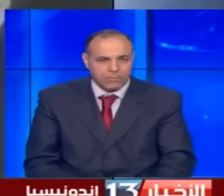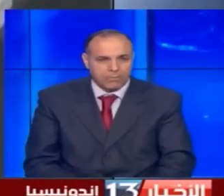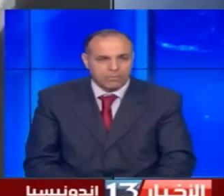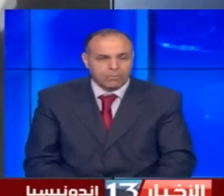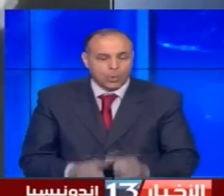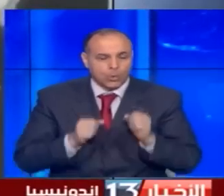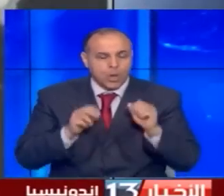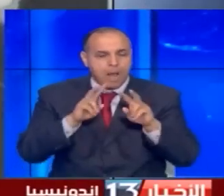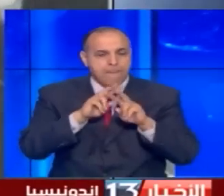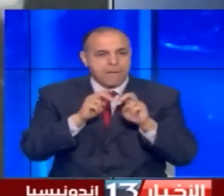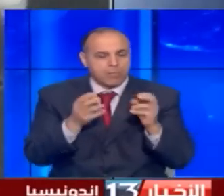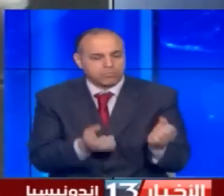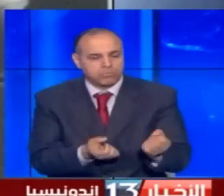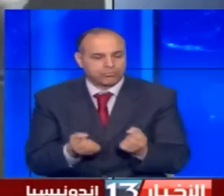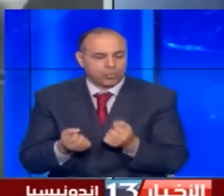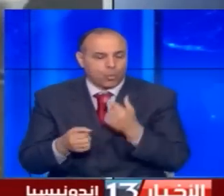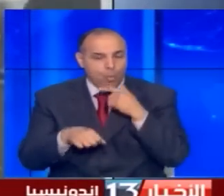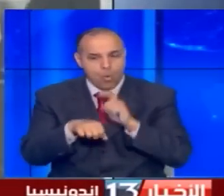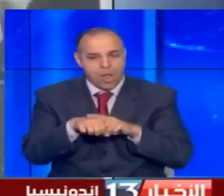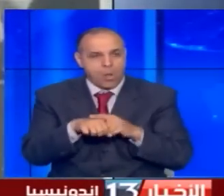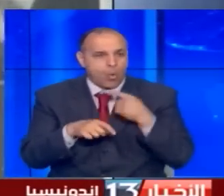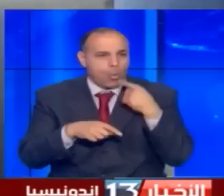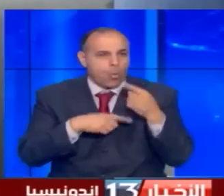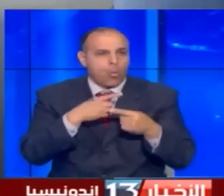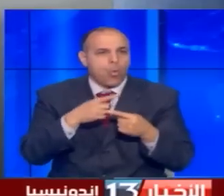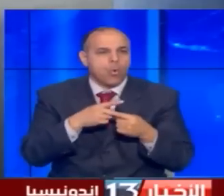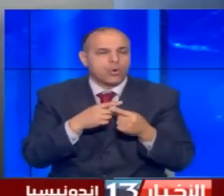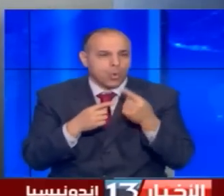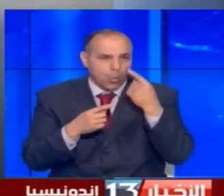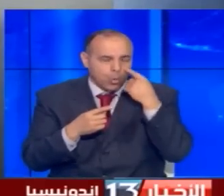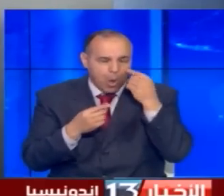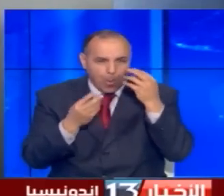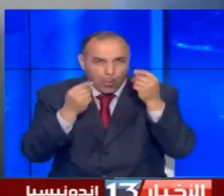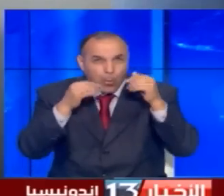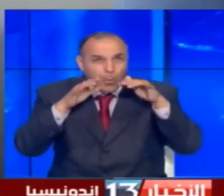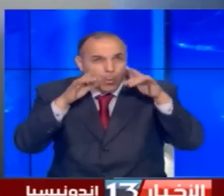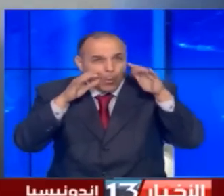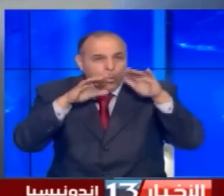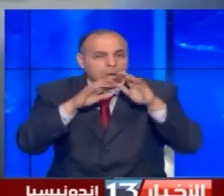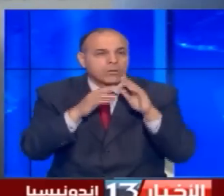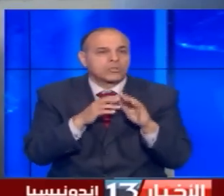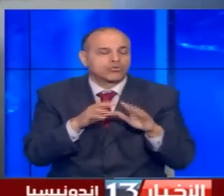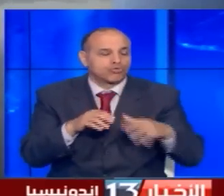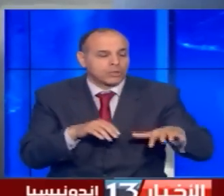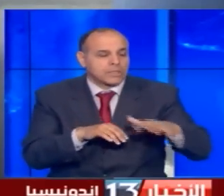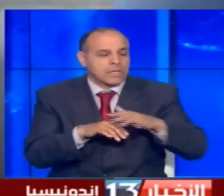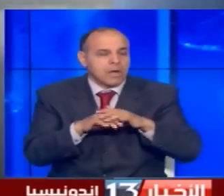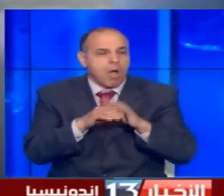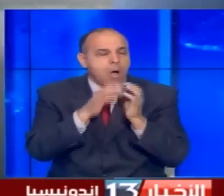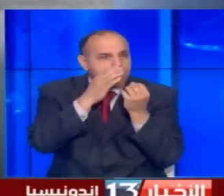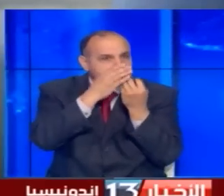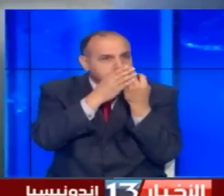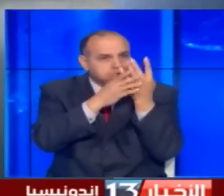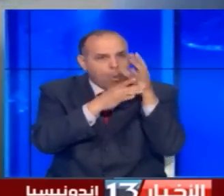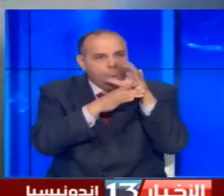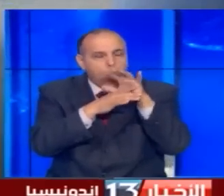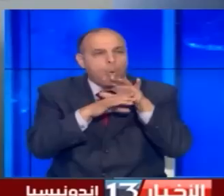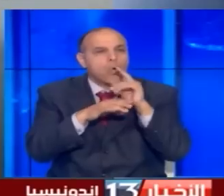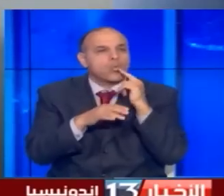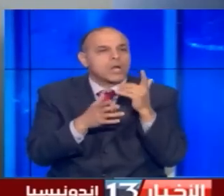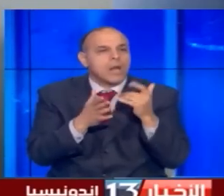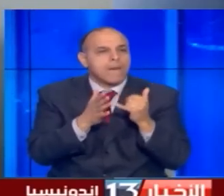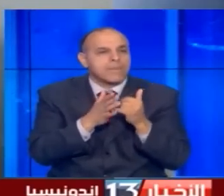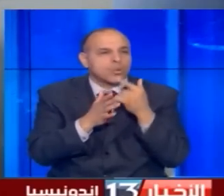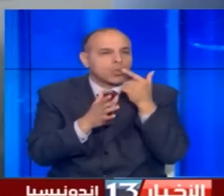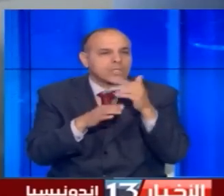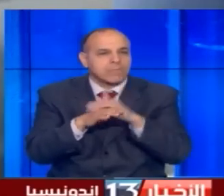جهود البحث والإنقاذ تأتي في وقت يستمر فيه انبعاث الرماد من أناك كاراكات والجزيرة البركانية التي أدى انهيار كتلة